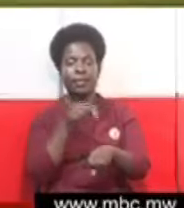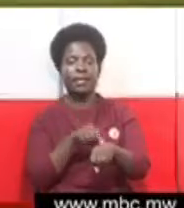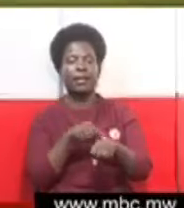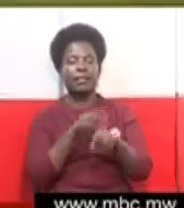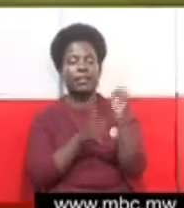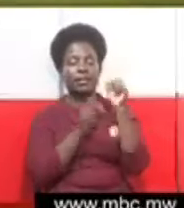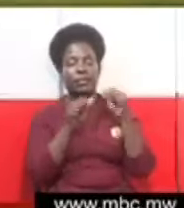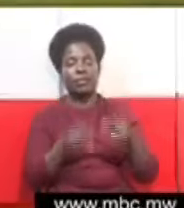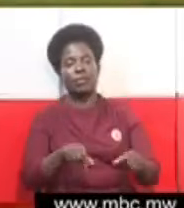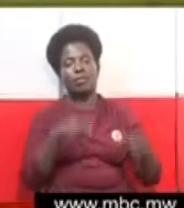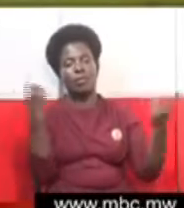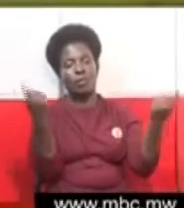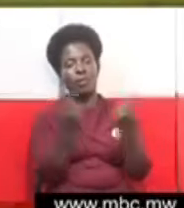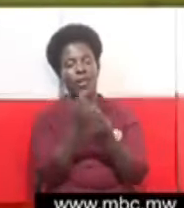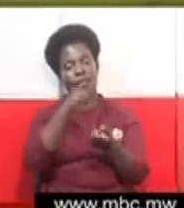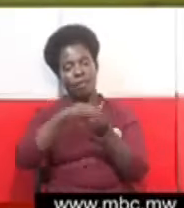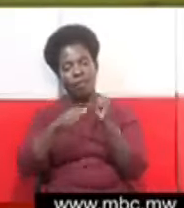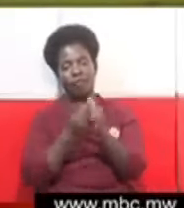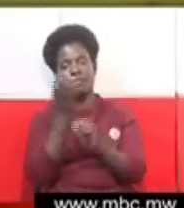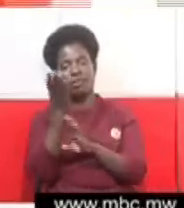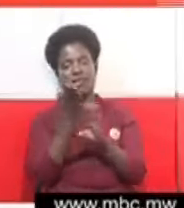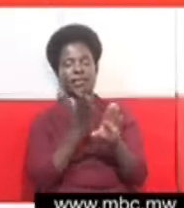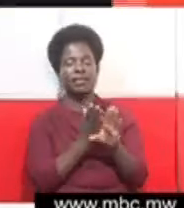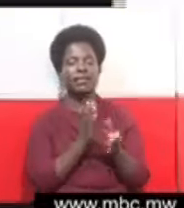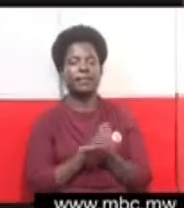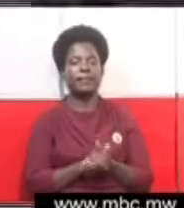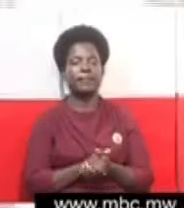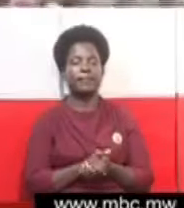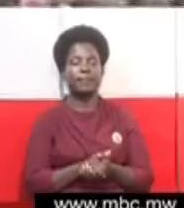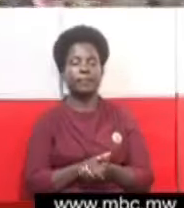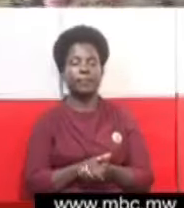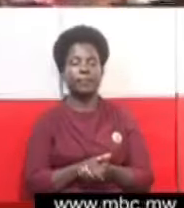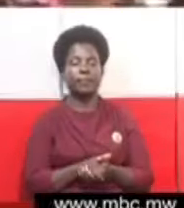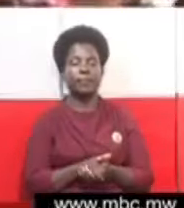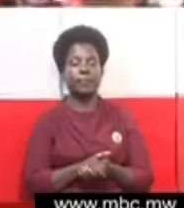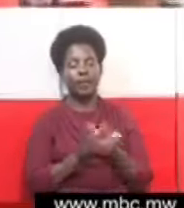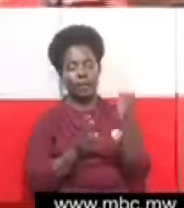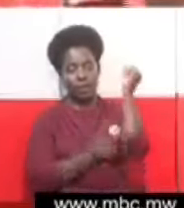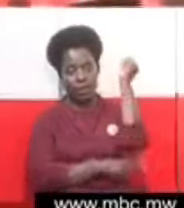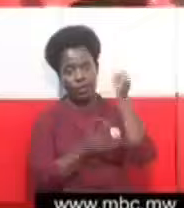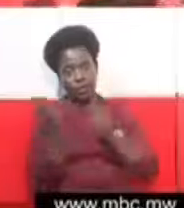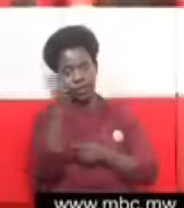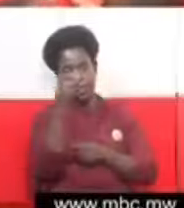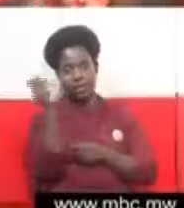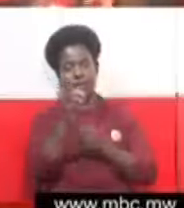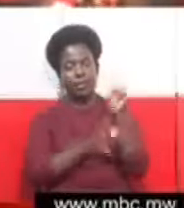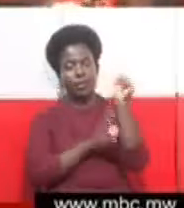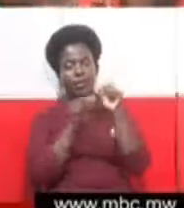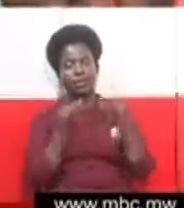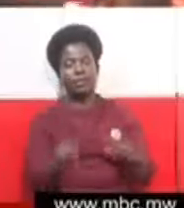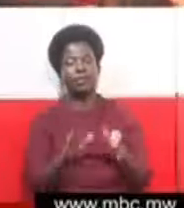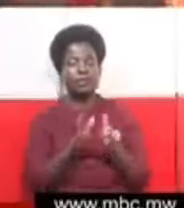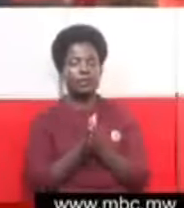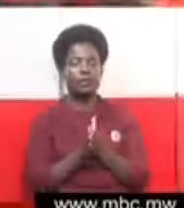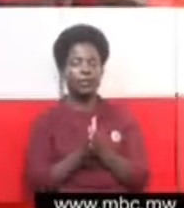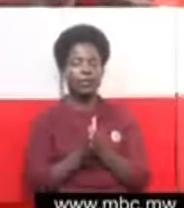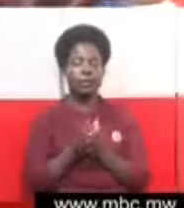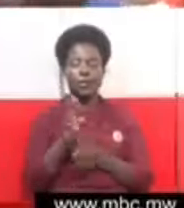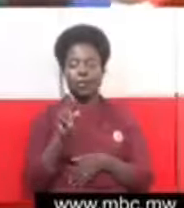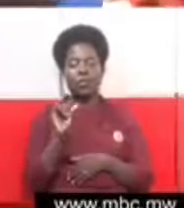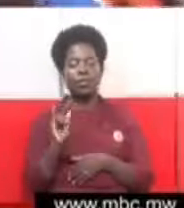dziko lino lakhala likukumana ndi mavuto osiyana-siyana. Wachimiri kwa president wa dziko lino Dr. Michael